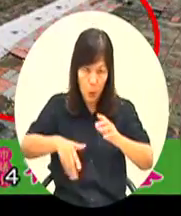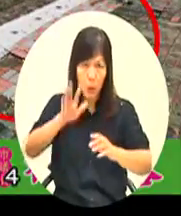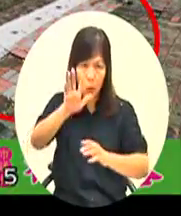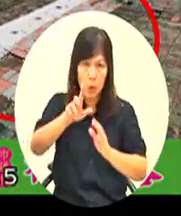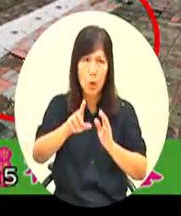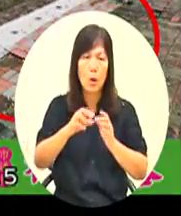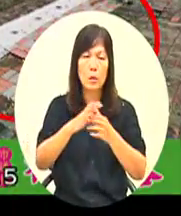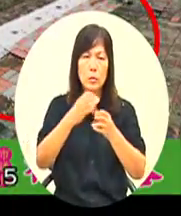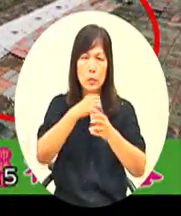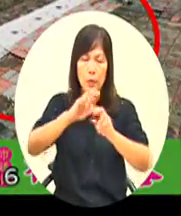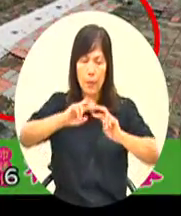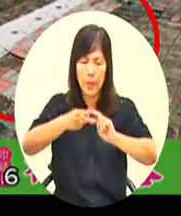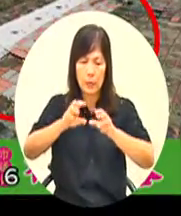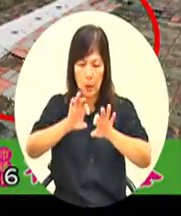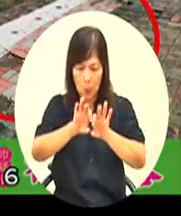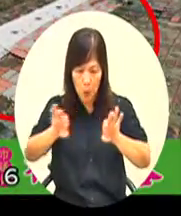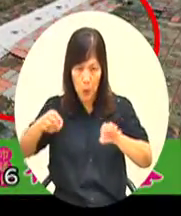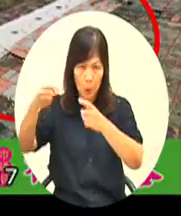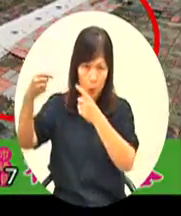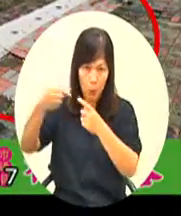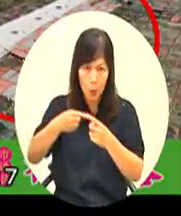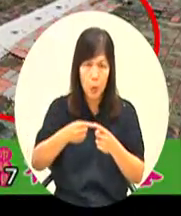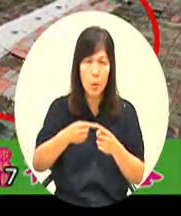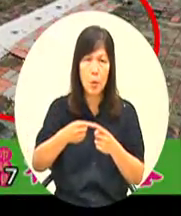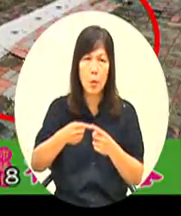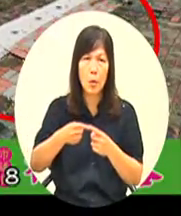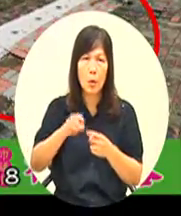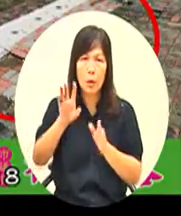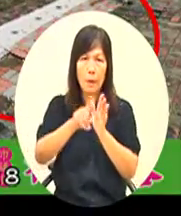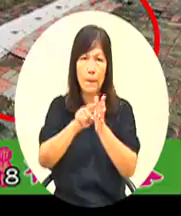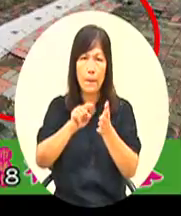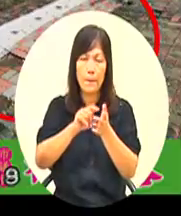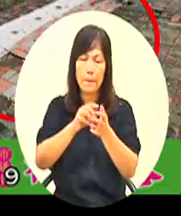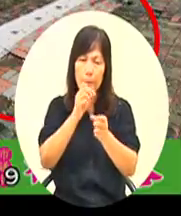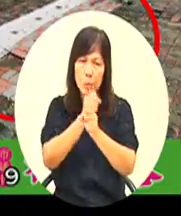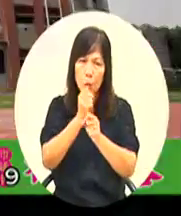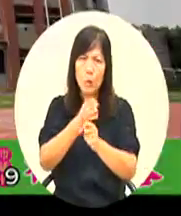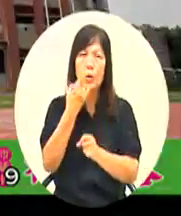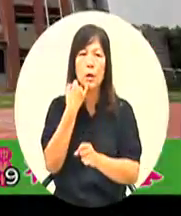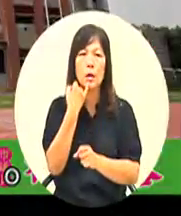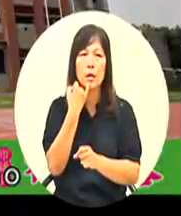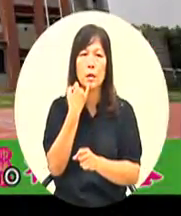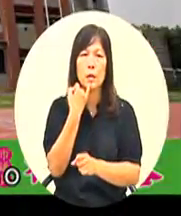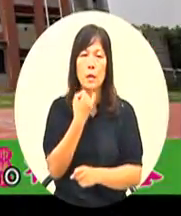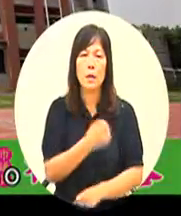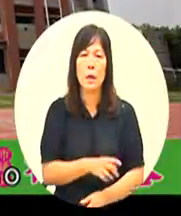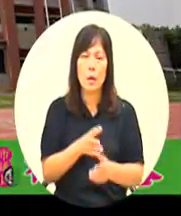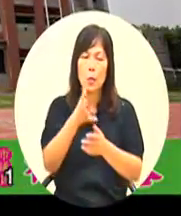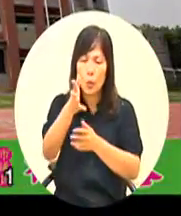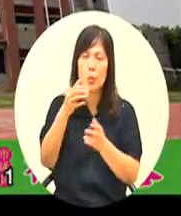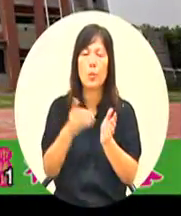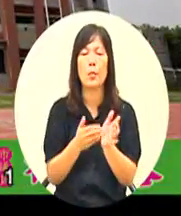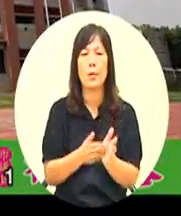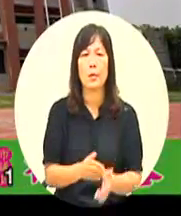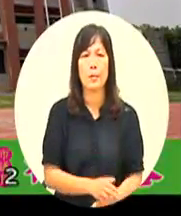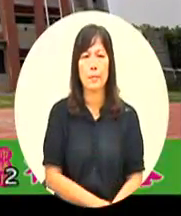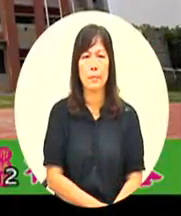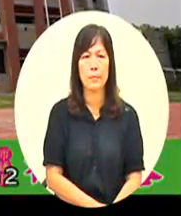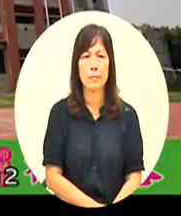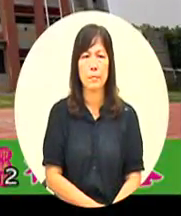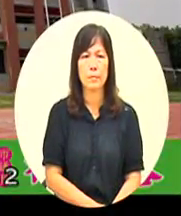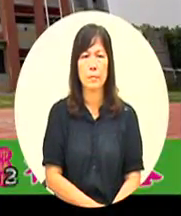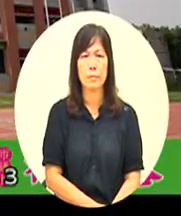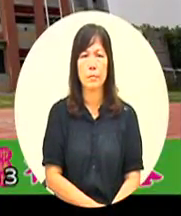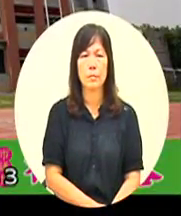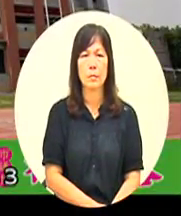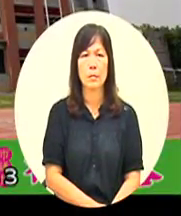不是可以去用接管的那种哈方式去做？那我也有接洽了哈。好，那